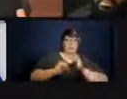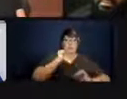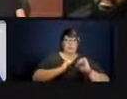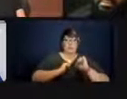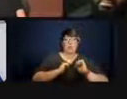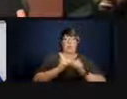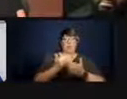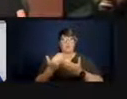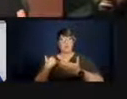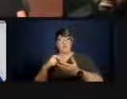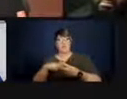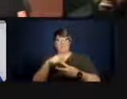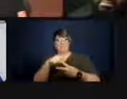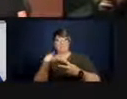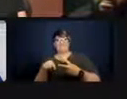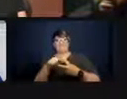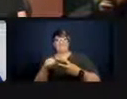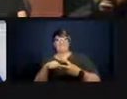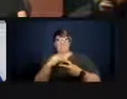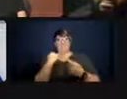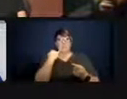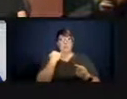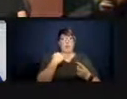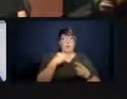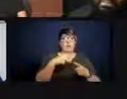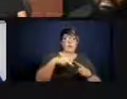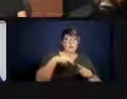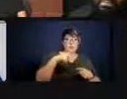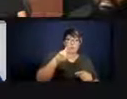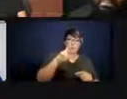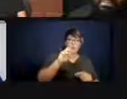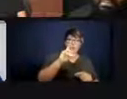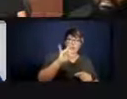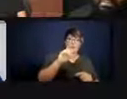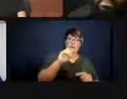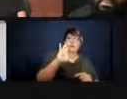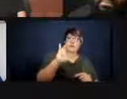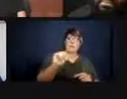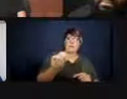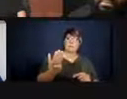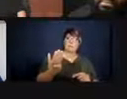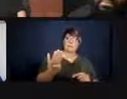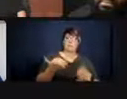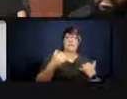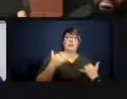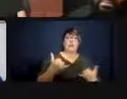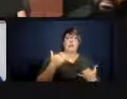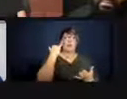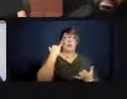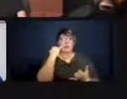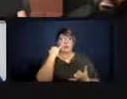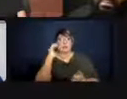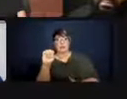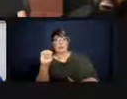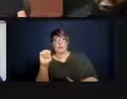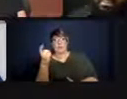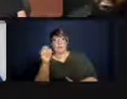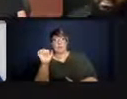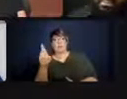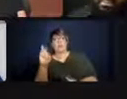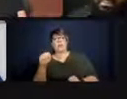والموسيقى وأيضا العروض وأيضا أن يقوموا بالأشياء المتعلقة بالروبوتات وأيضا